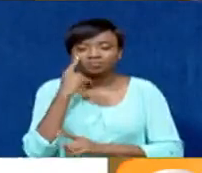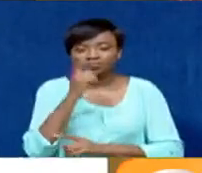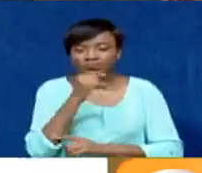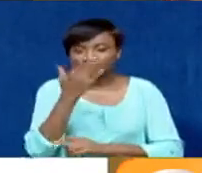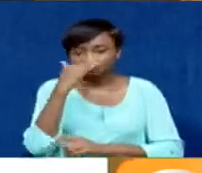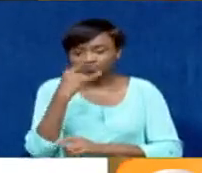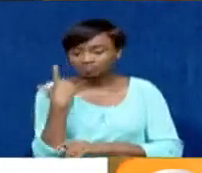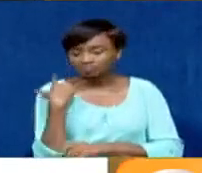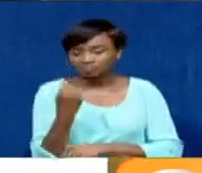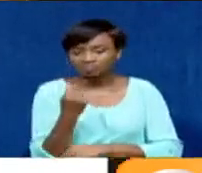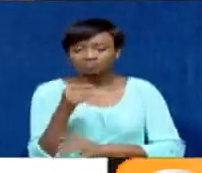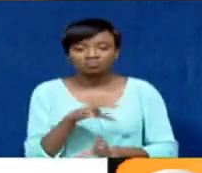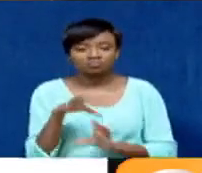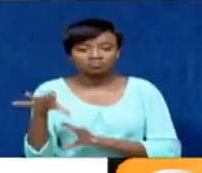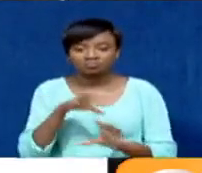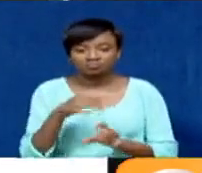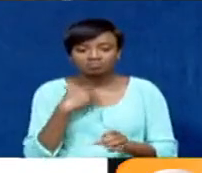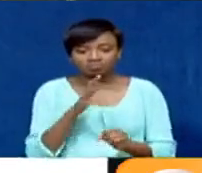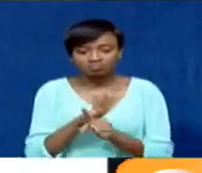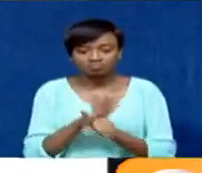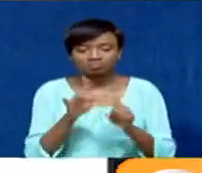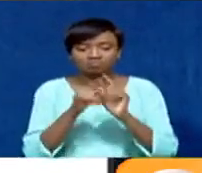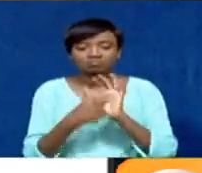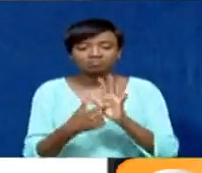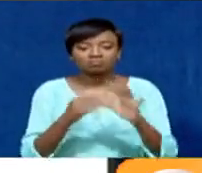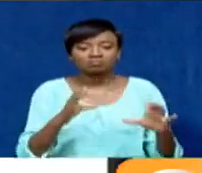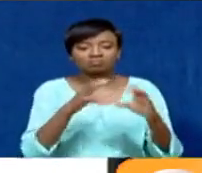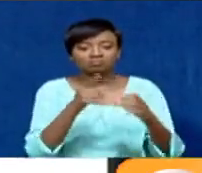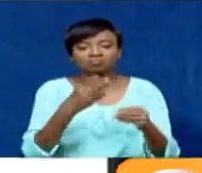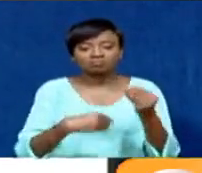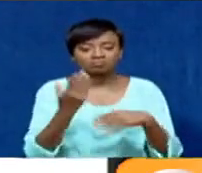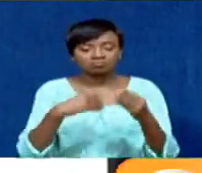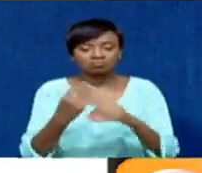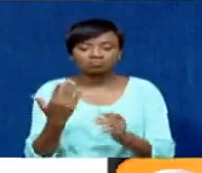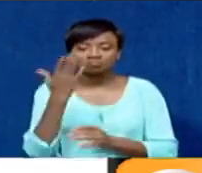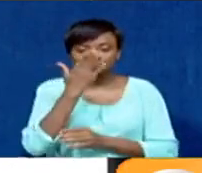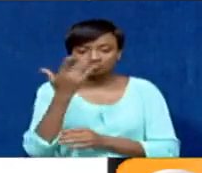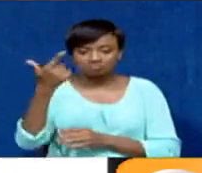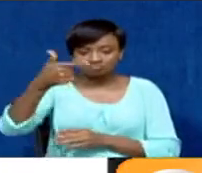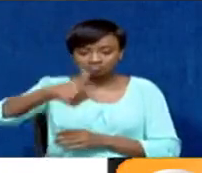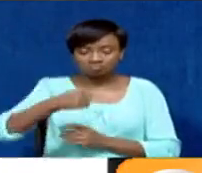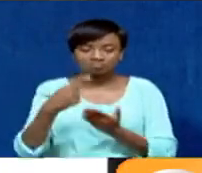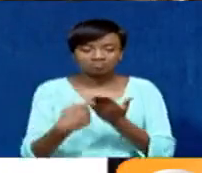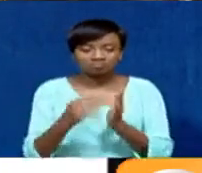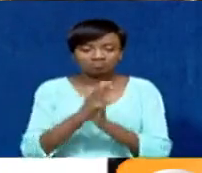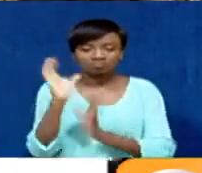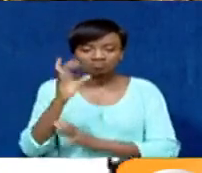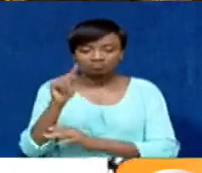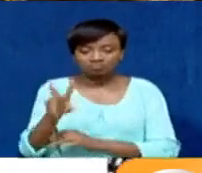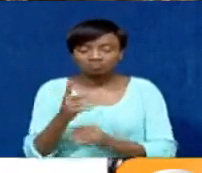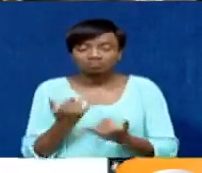wa siku chache zilizopita. Kampuni za kuuza mafuta zilizozungumza na runinga ya Citizen sasa zikisema